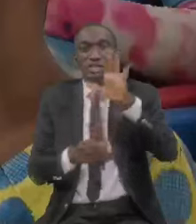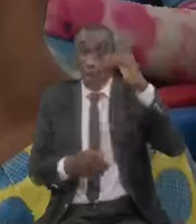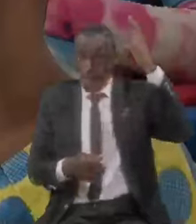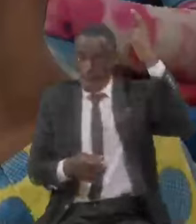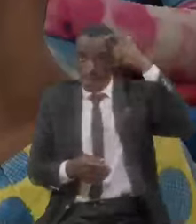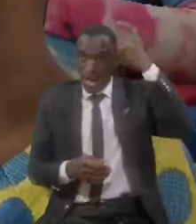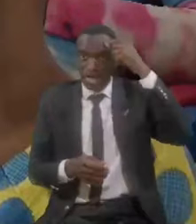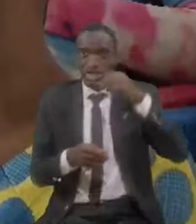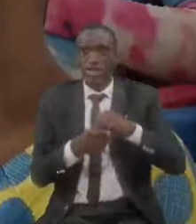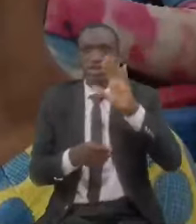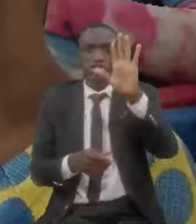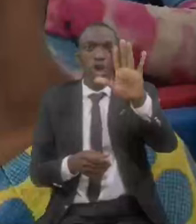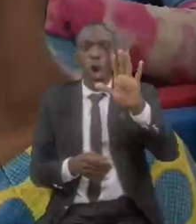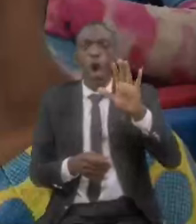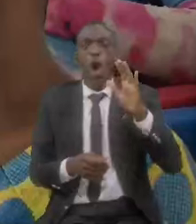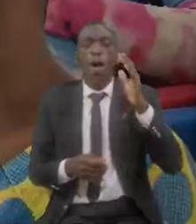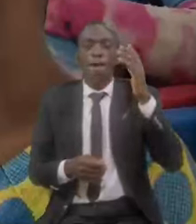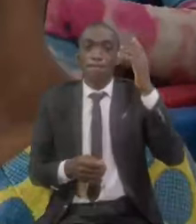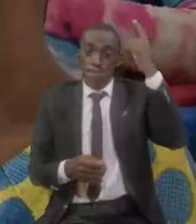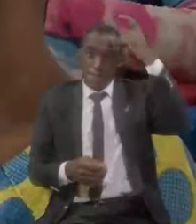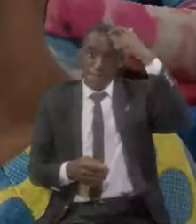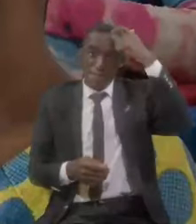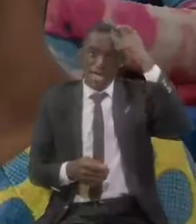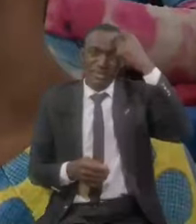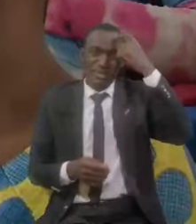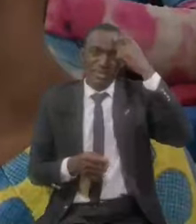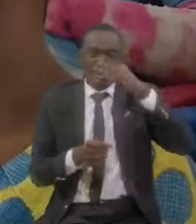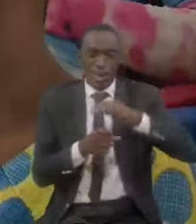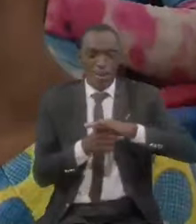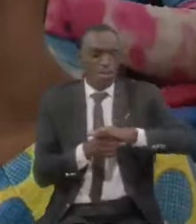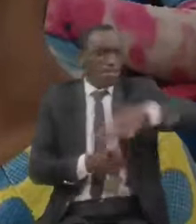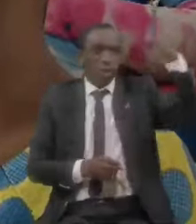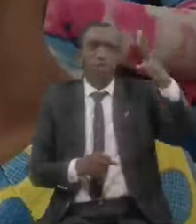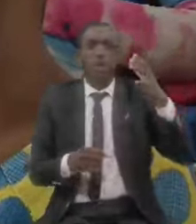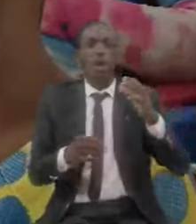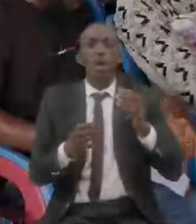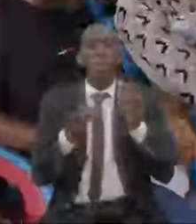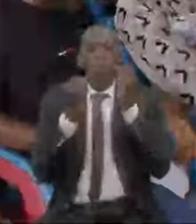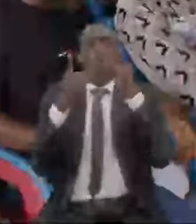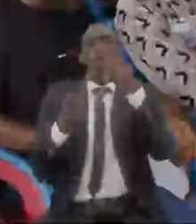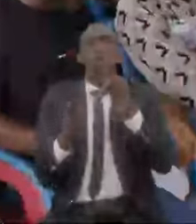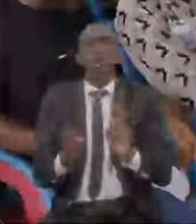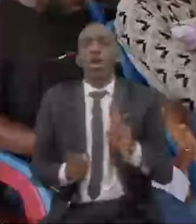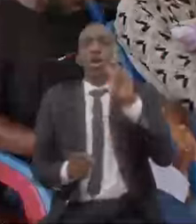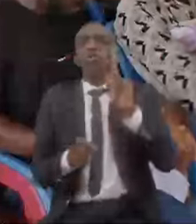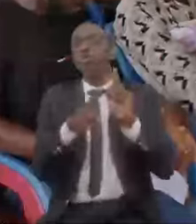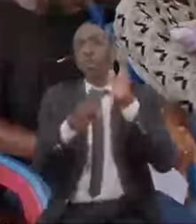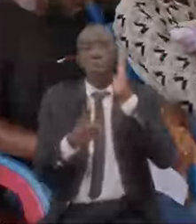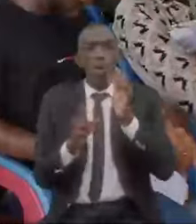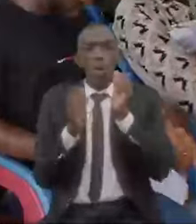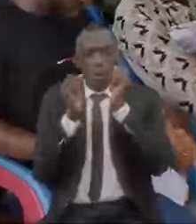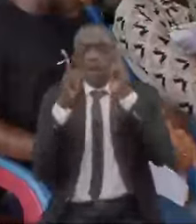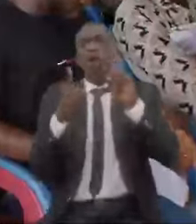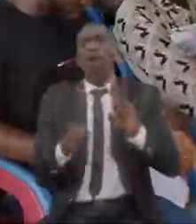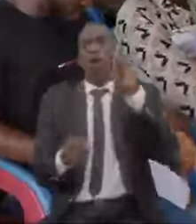ta personnalité, que cette explosion te réveille. Et tu vas te réveiller aujourd'hui. Tu vas